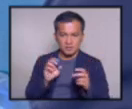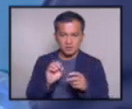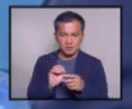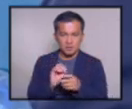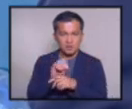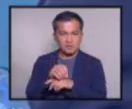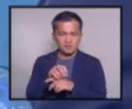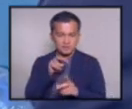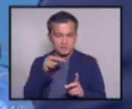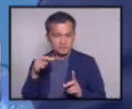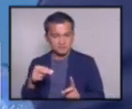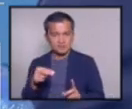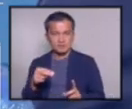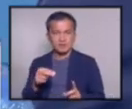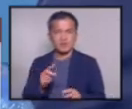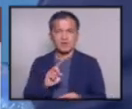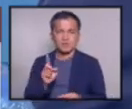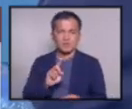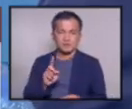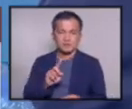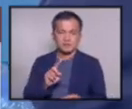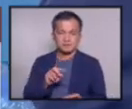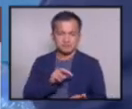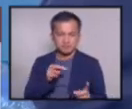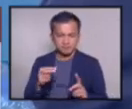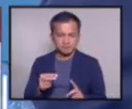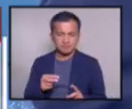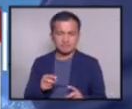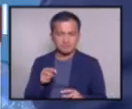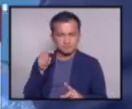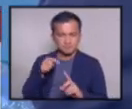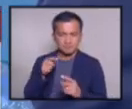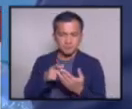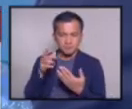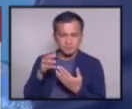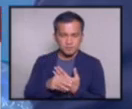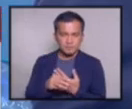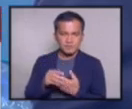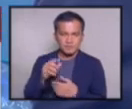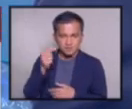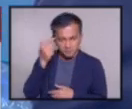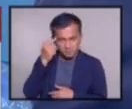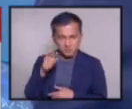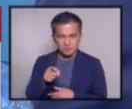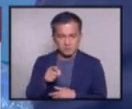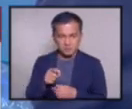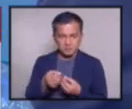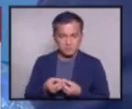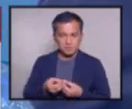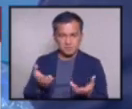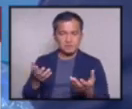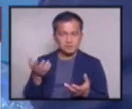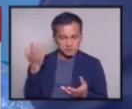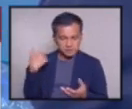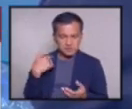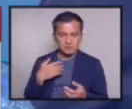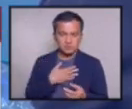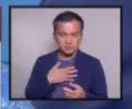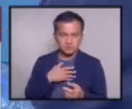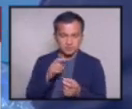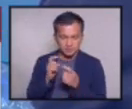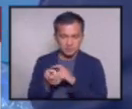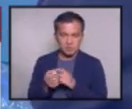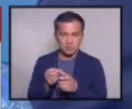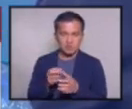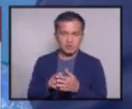oversight. Ano po ang partikular na programa ng gobyerno na ipinatupad na gusto ninyong baguhin